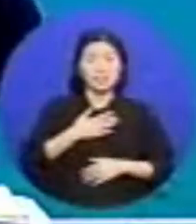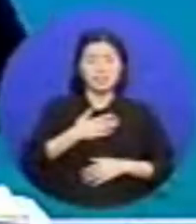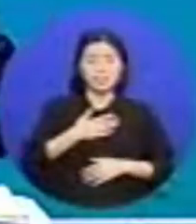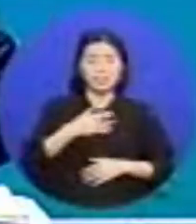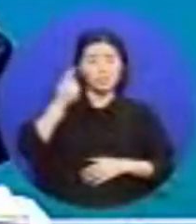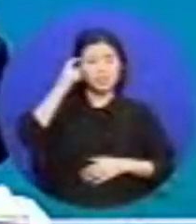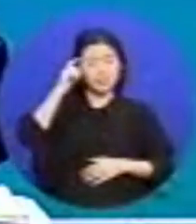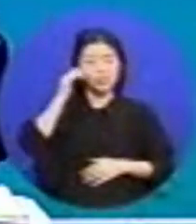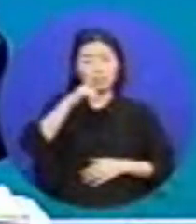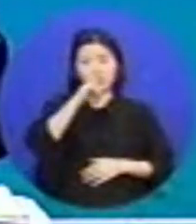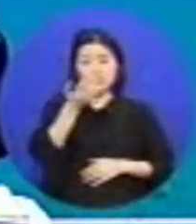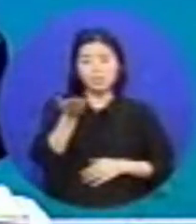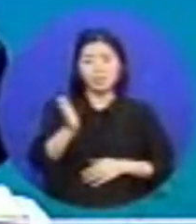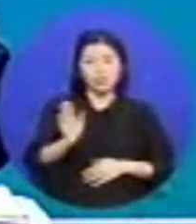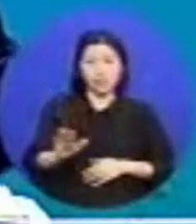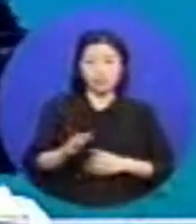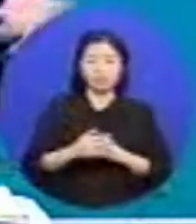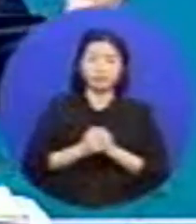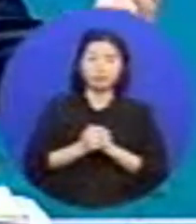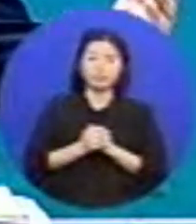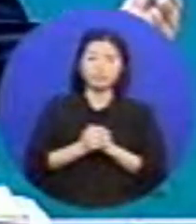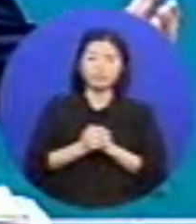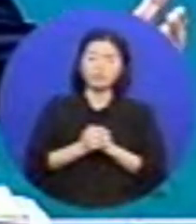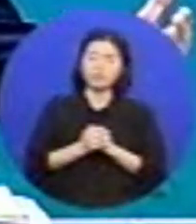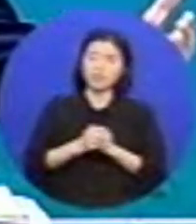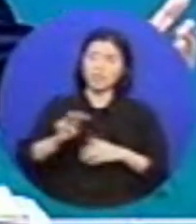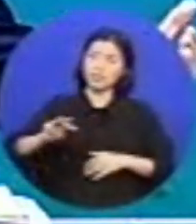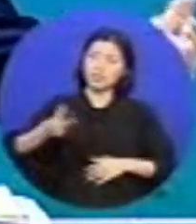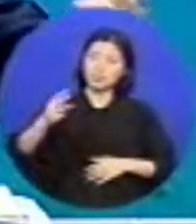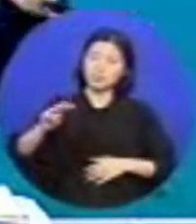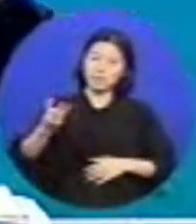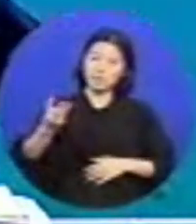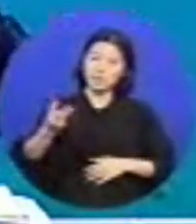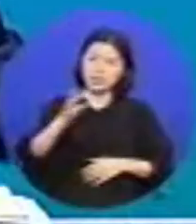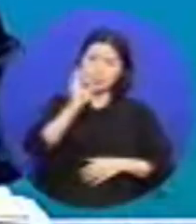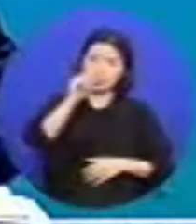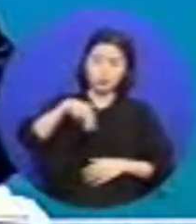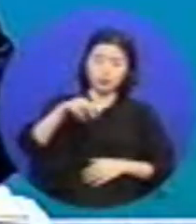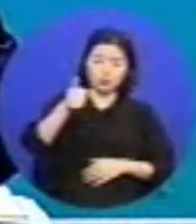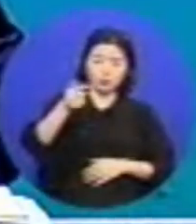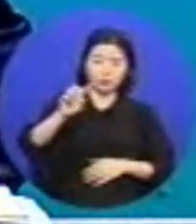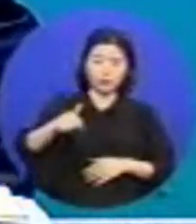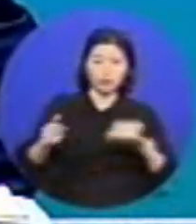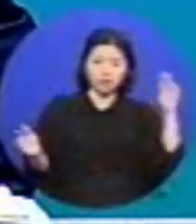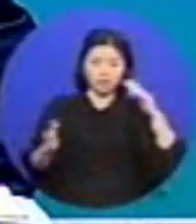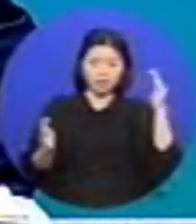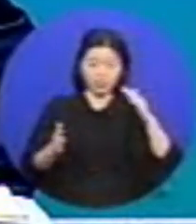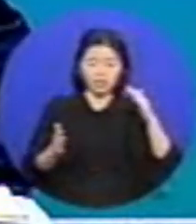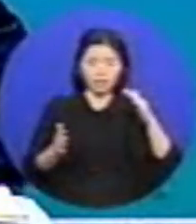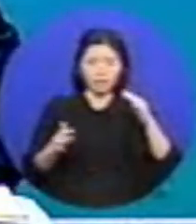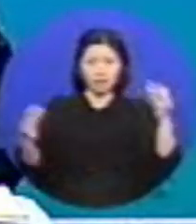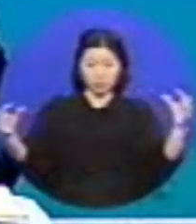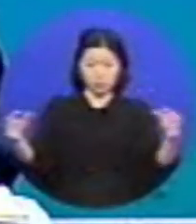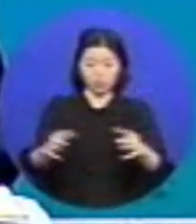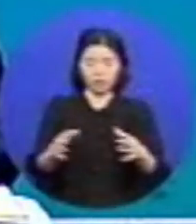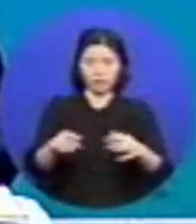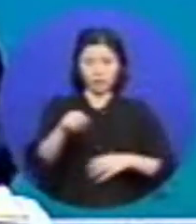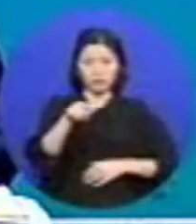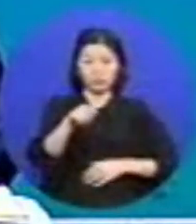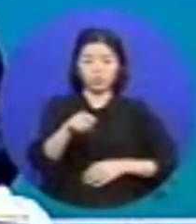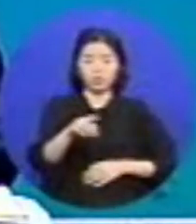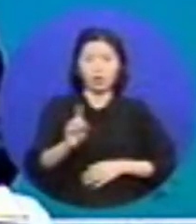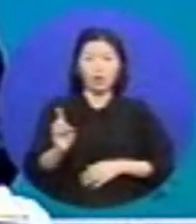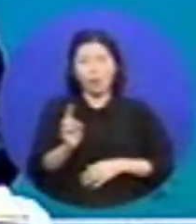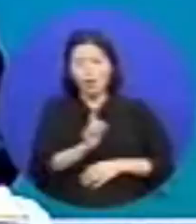이렇게 생각한 것이 있습니다. 근데 한 300여 명 넘는 유학생들이 모였는데 그들이